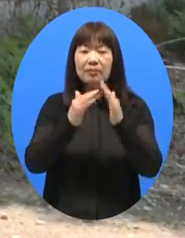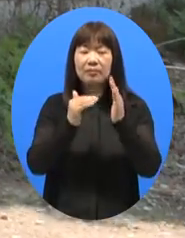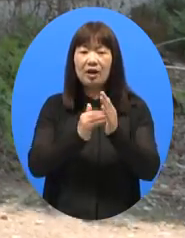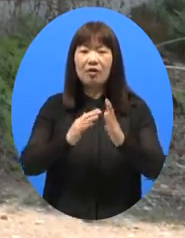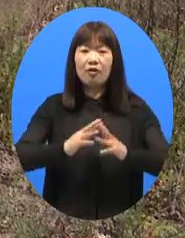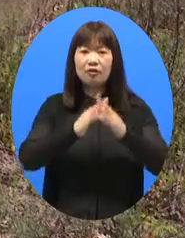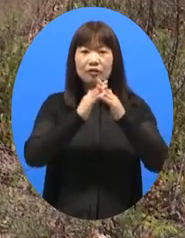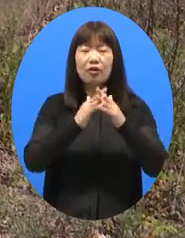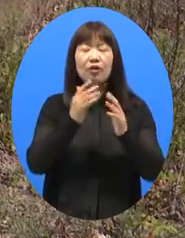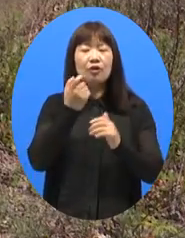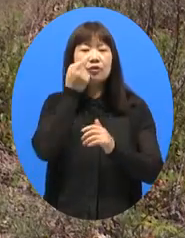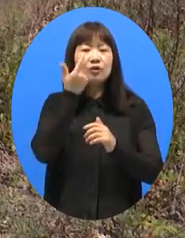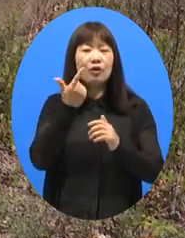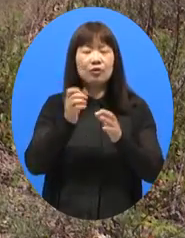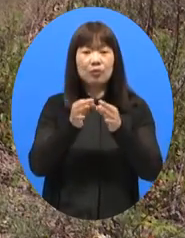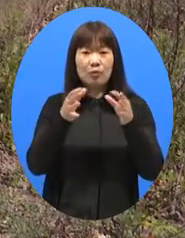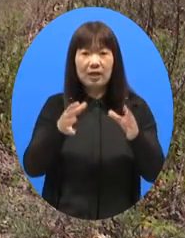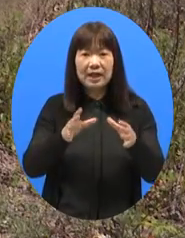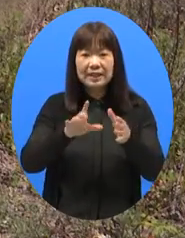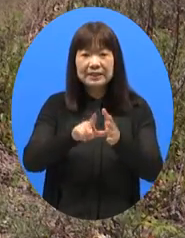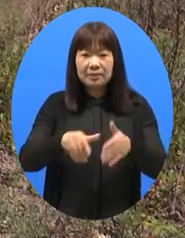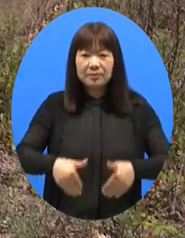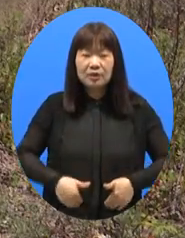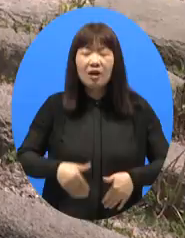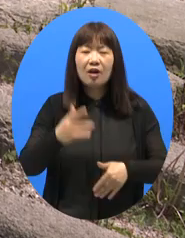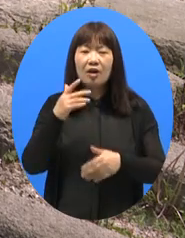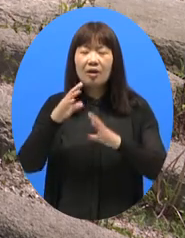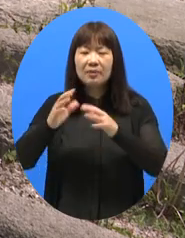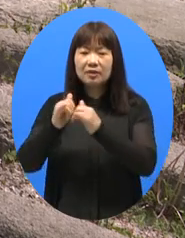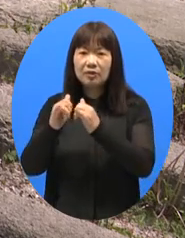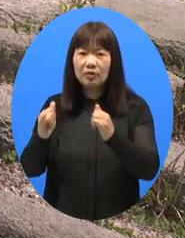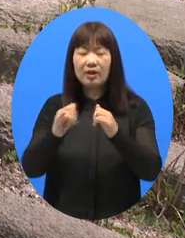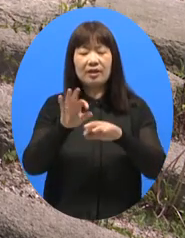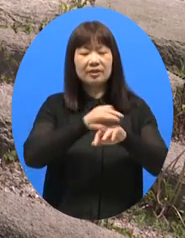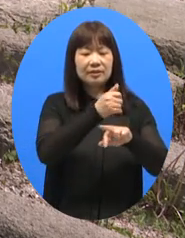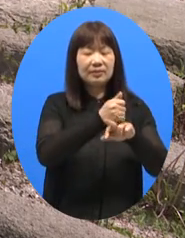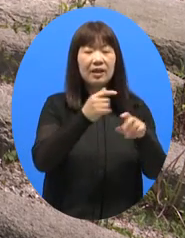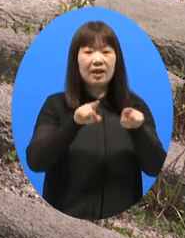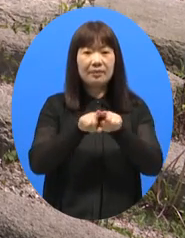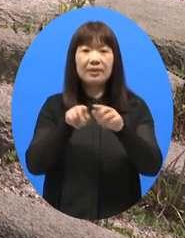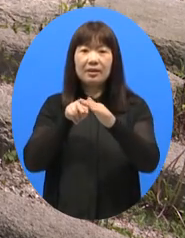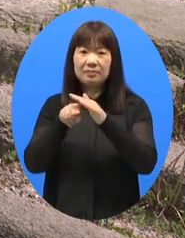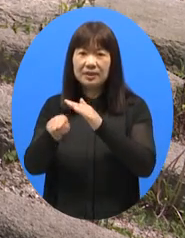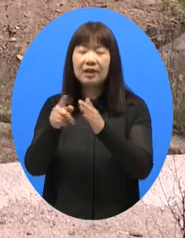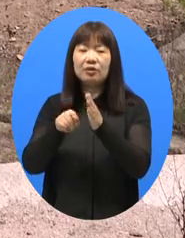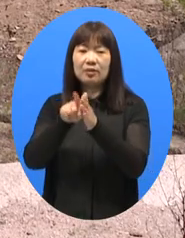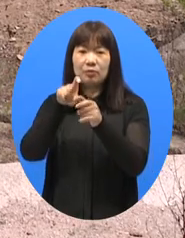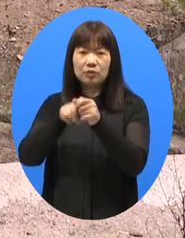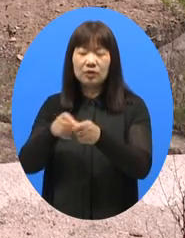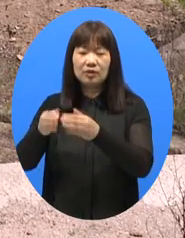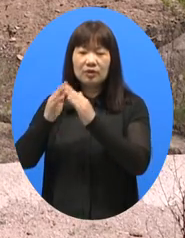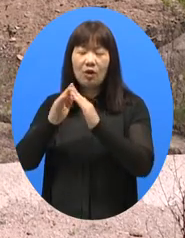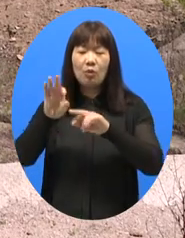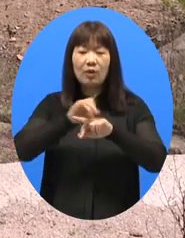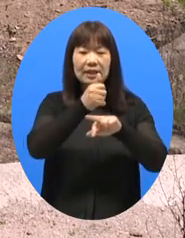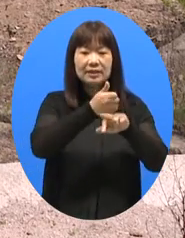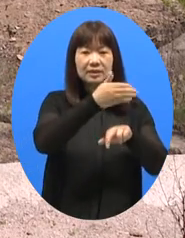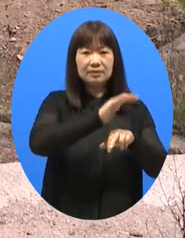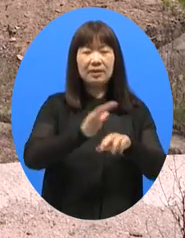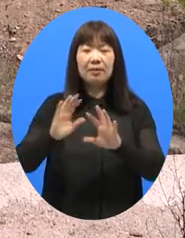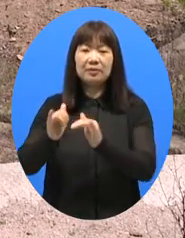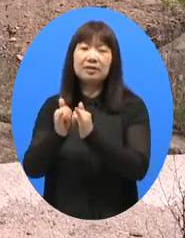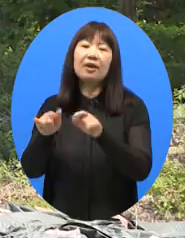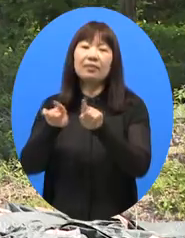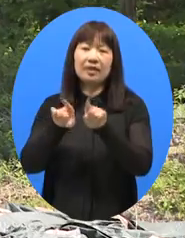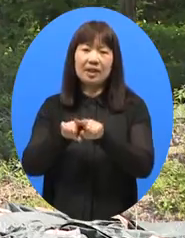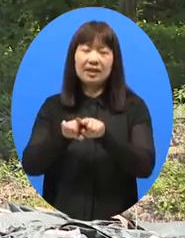6개월 만에 이뤄졌고 백성들과 임금이 같이 피난할 수 있게 만든 산성. 국왕임에도 불구하고 백성과